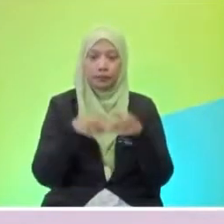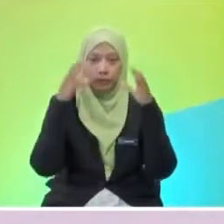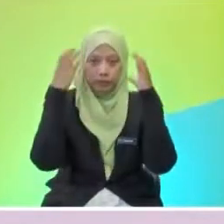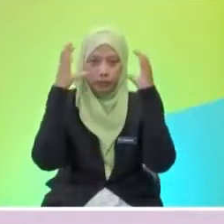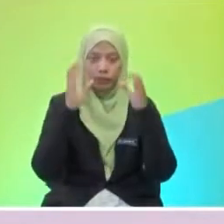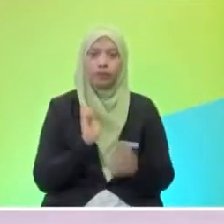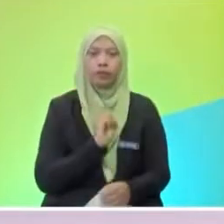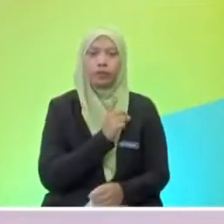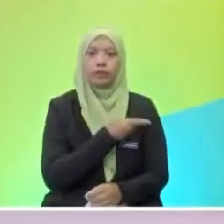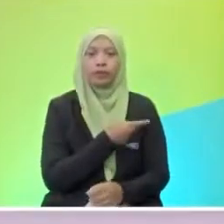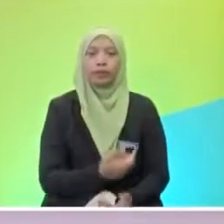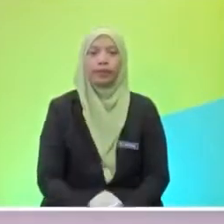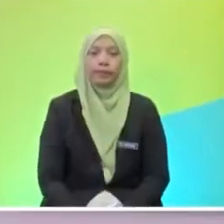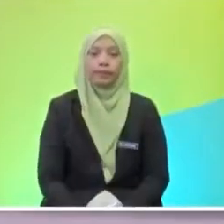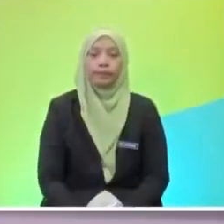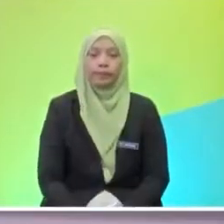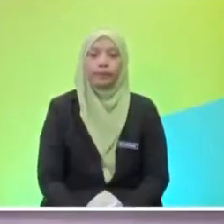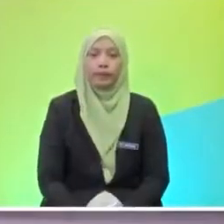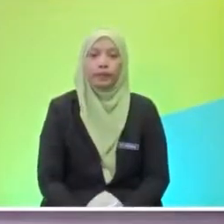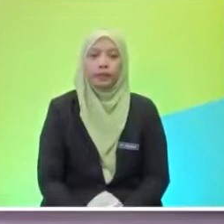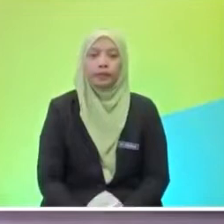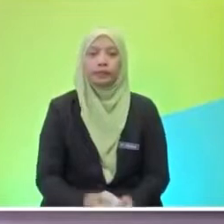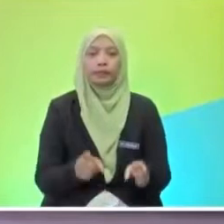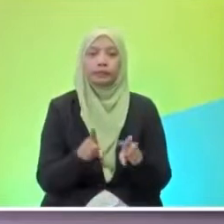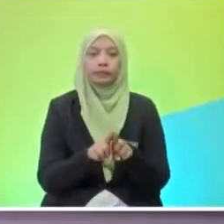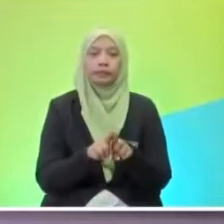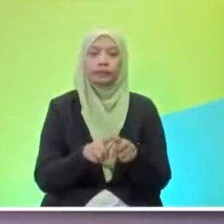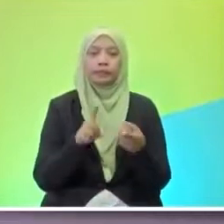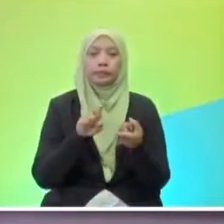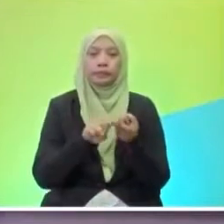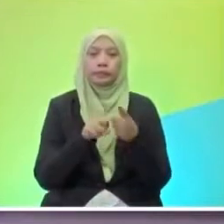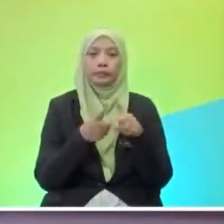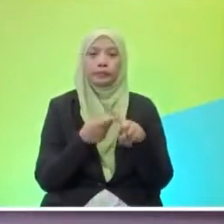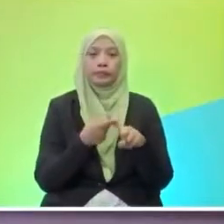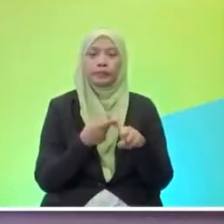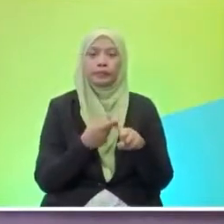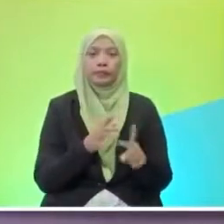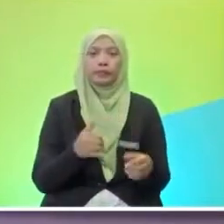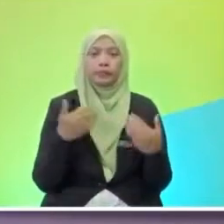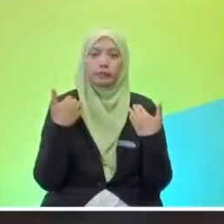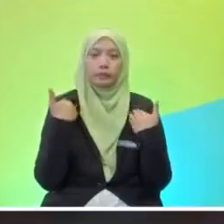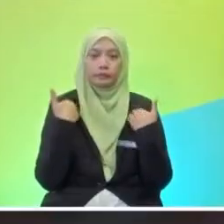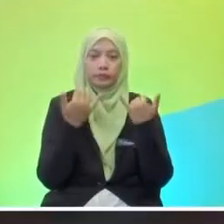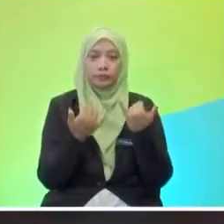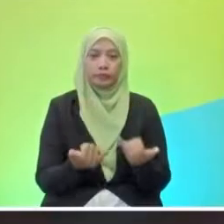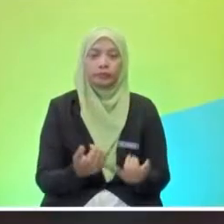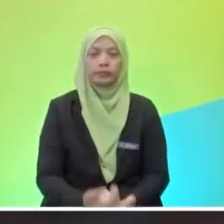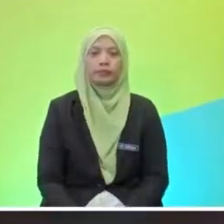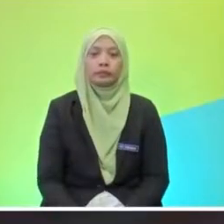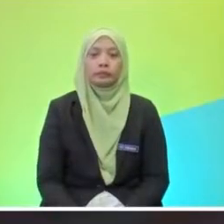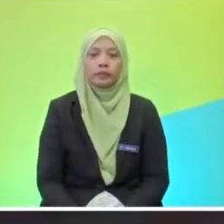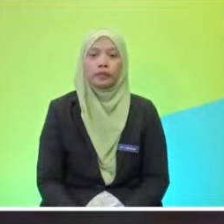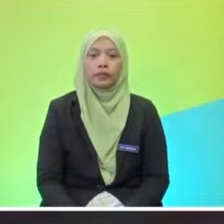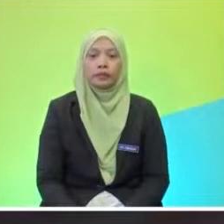Cikgu Siti Zubaidah Ahmad bersama dengan 4 orang arak-arakan saya yang ada pada titik ini Baik Cikgu Saya